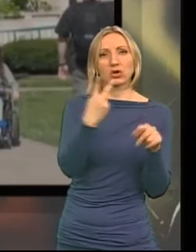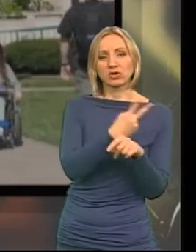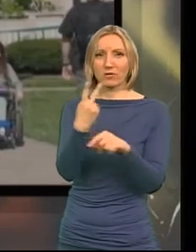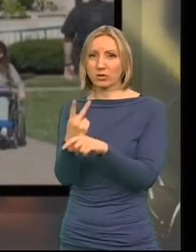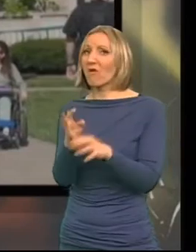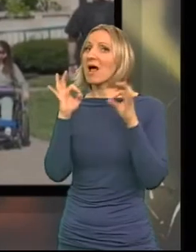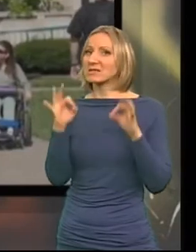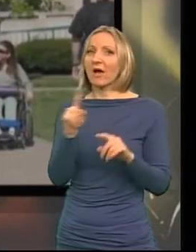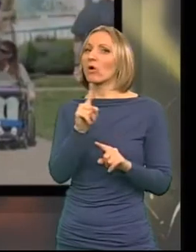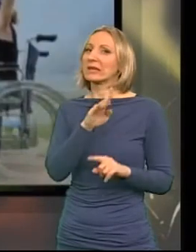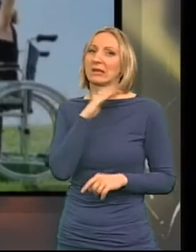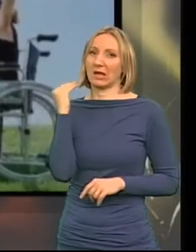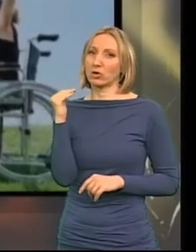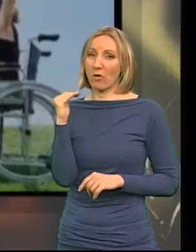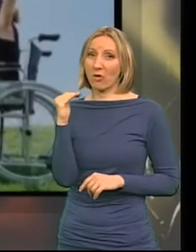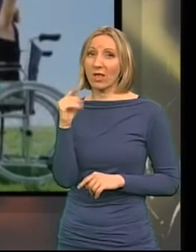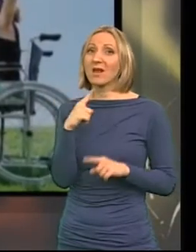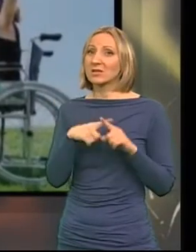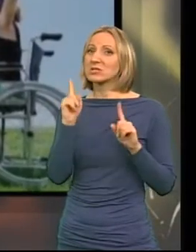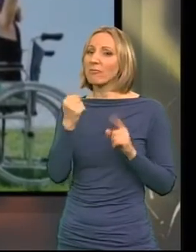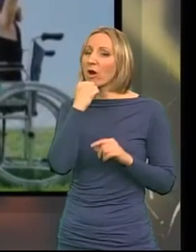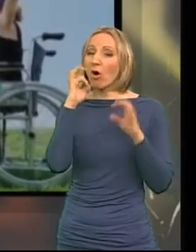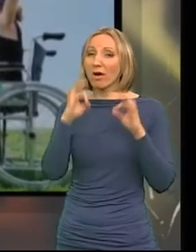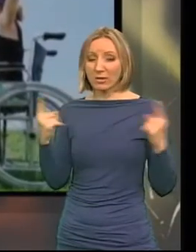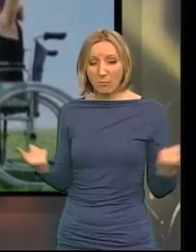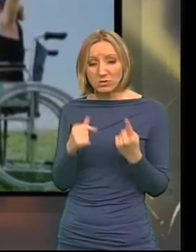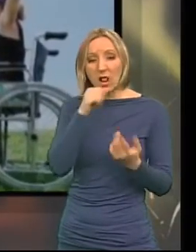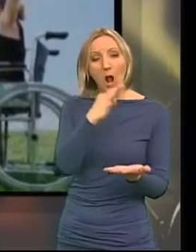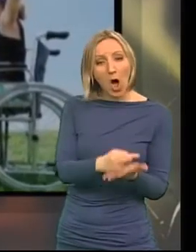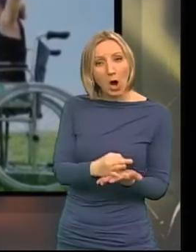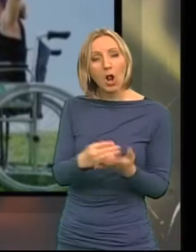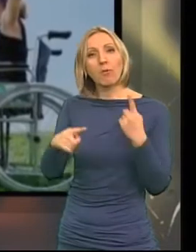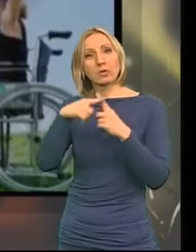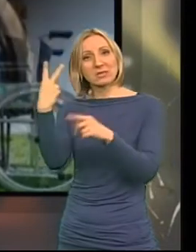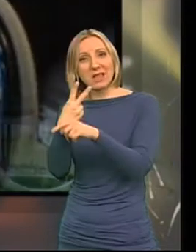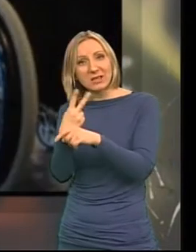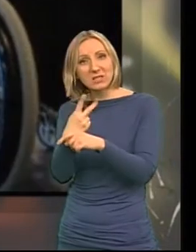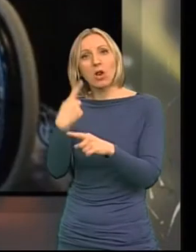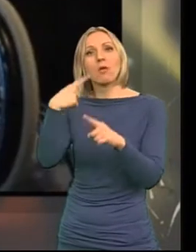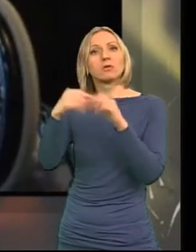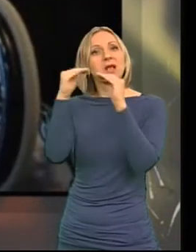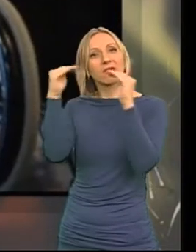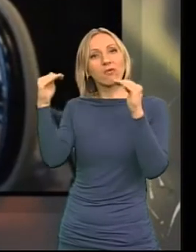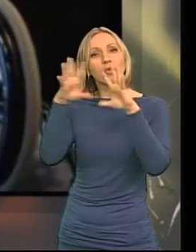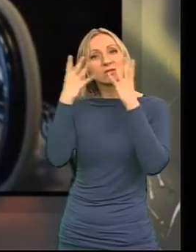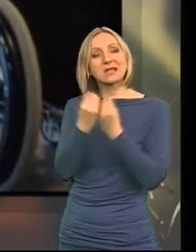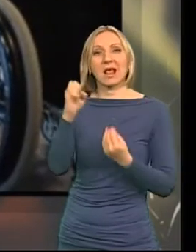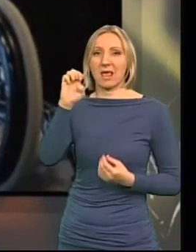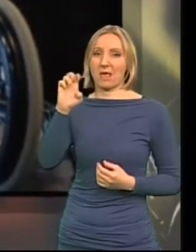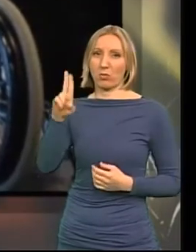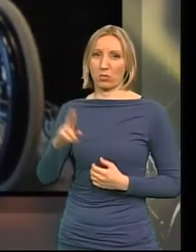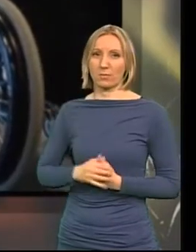ali svakako nigde nije dovoljan, pa se mora konkretno posticati i na lokalnom, i na nacionalnom, i na nivou cele Evropske